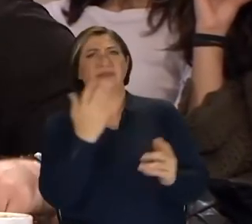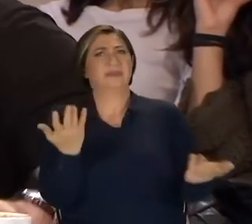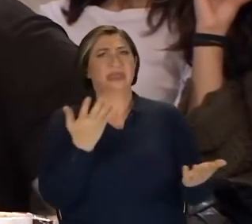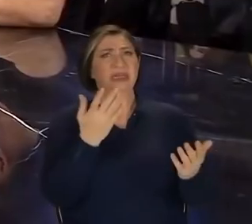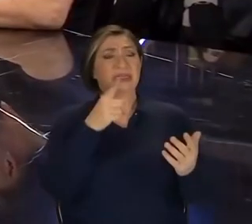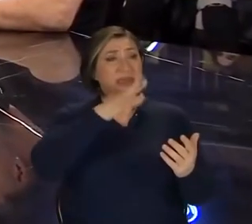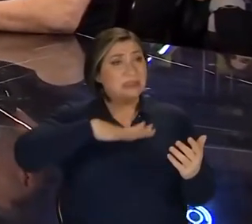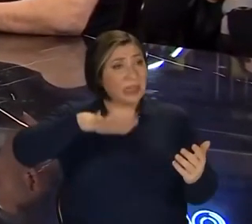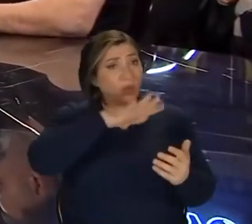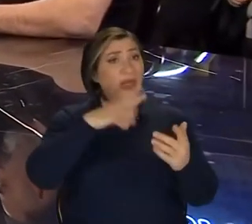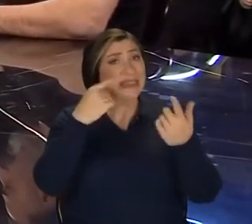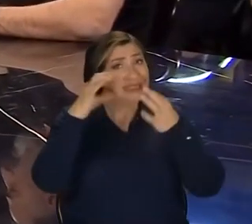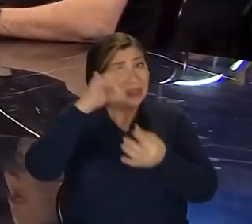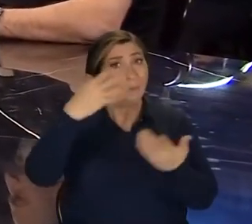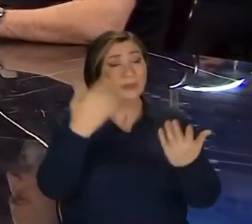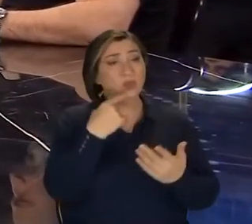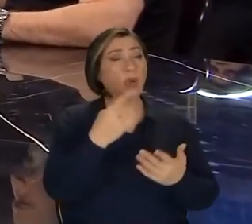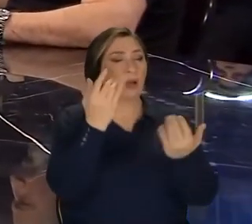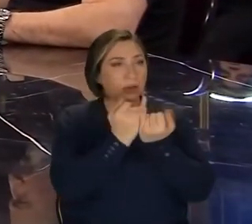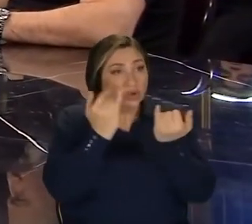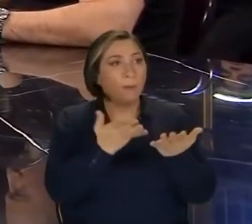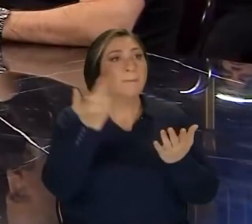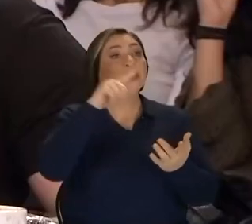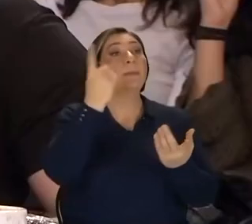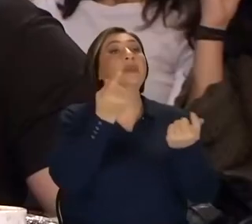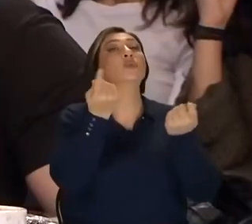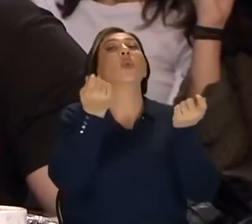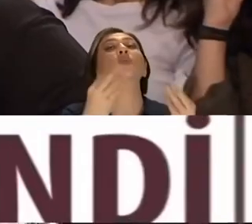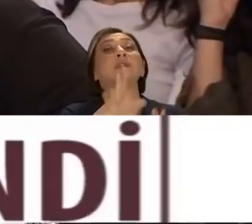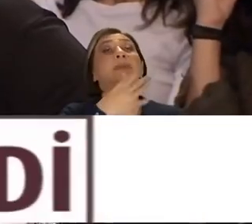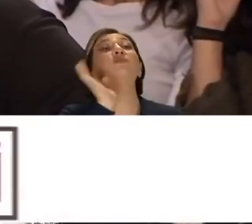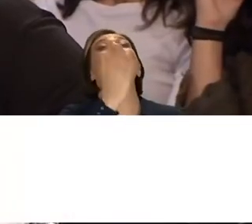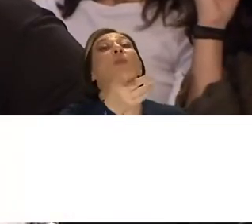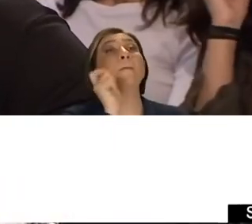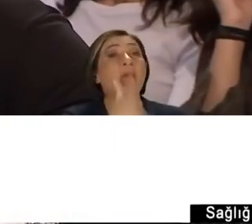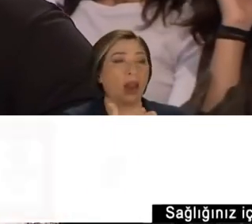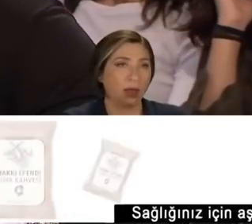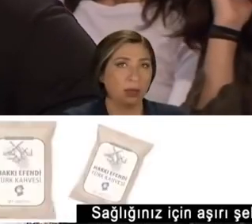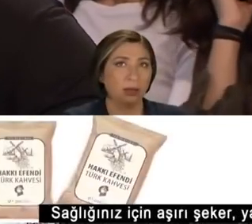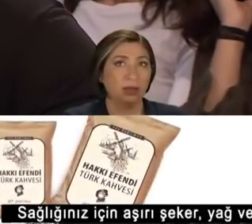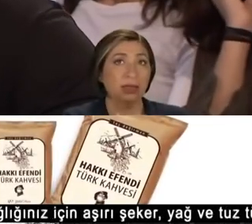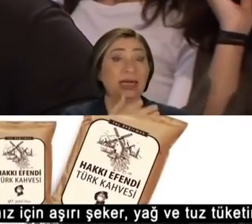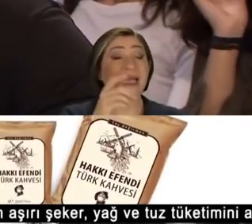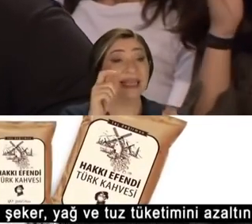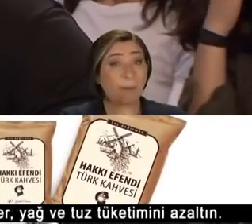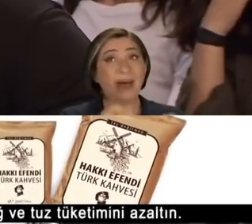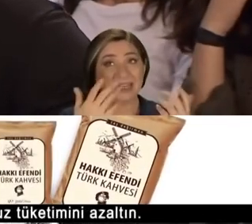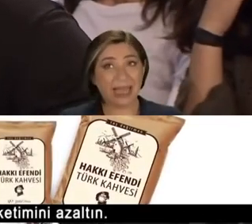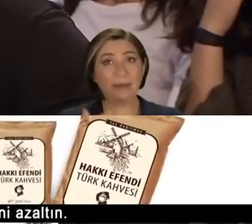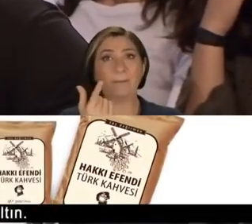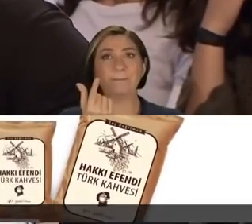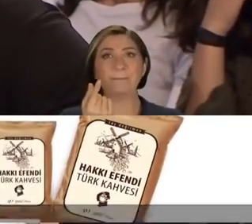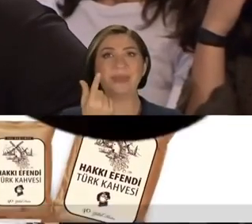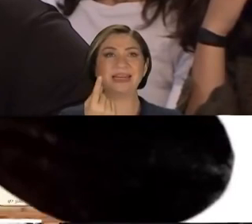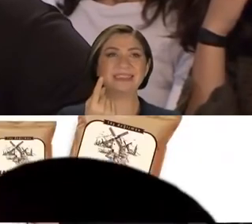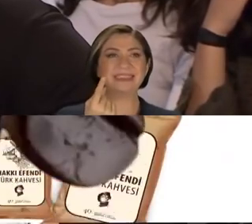Sektörden insanlar bile söylüyor. Yani kardeşim başka türlü dönüyor mu? Sen bilmiyor musun yani bu iş pahalı? Yaparken birazcık